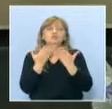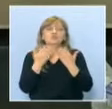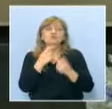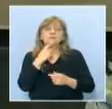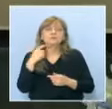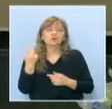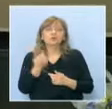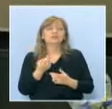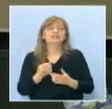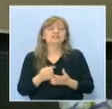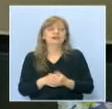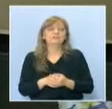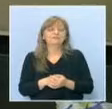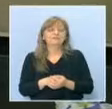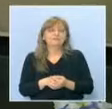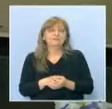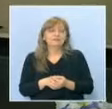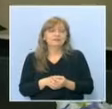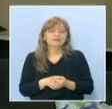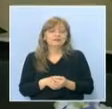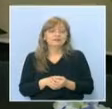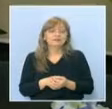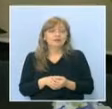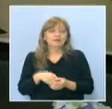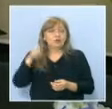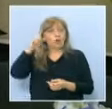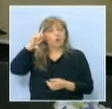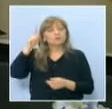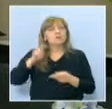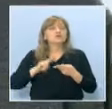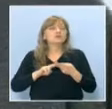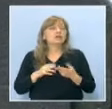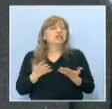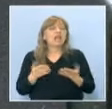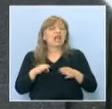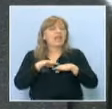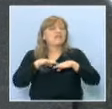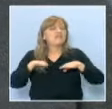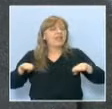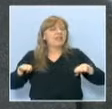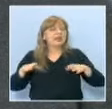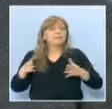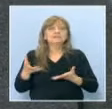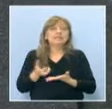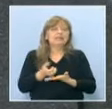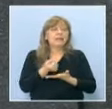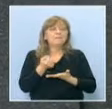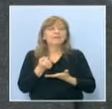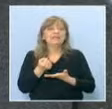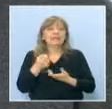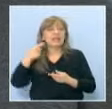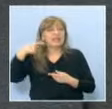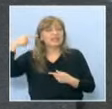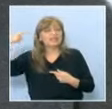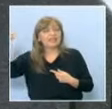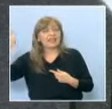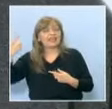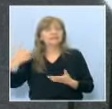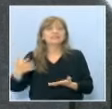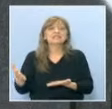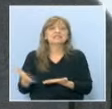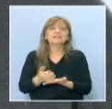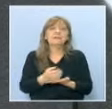на униформите. Така е, да. Госпожо Велянова, на какъв етап се намира идеята? Вие